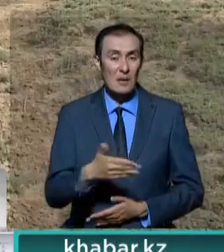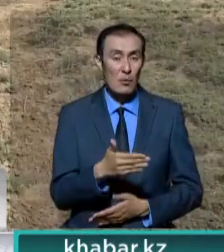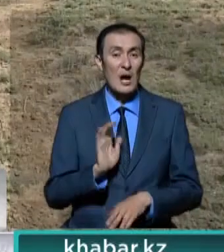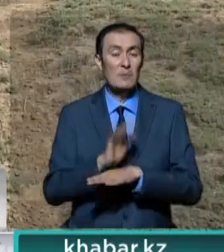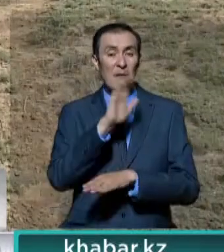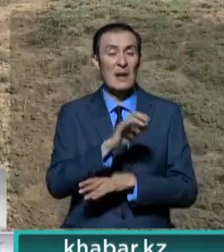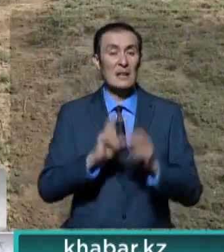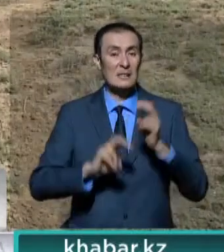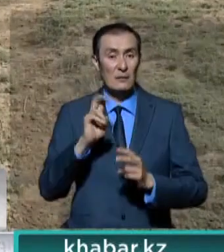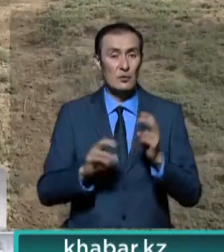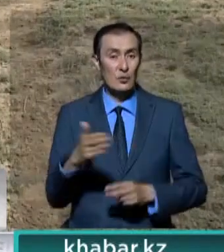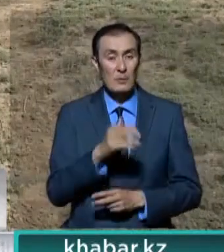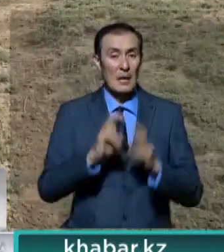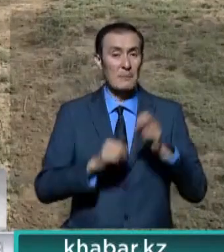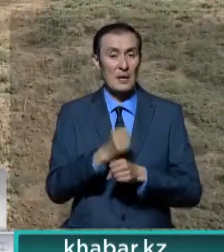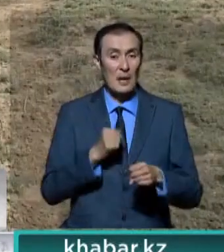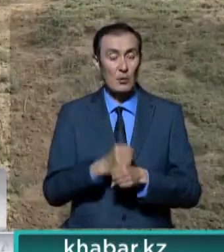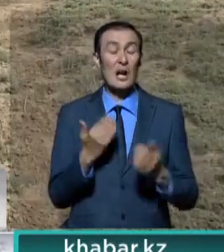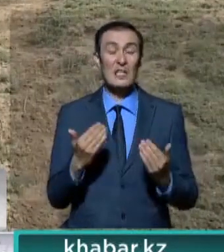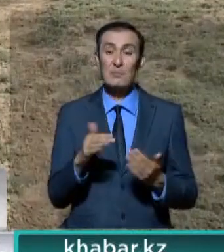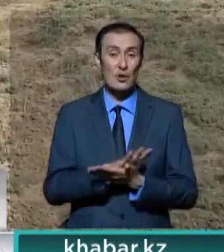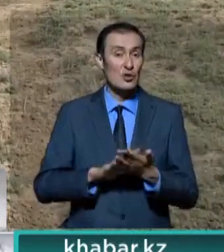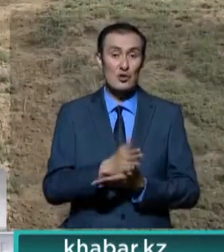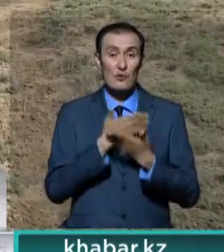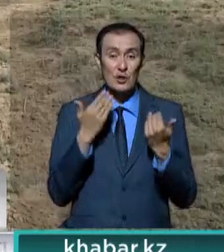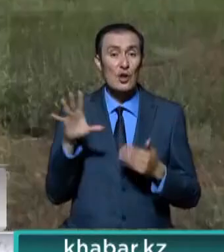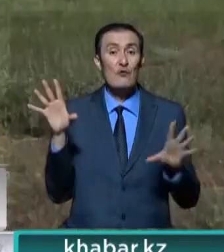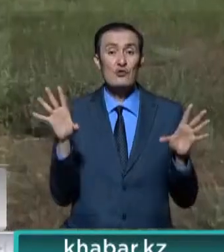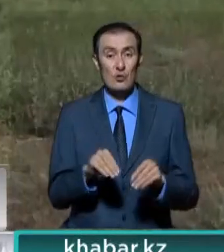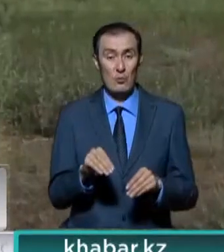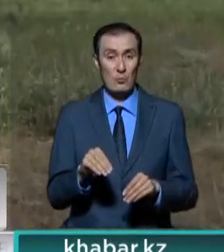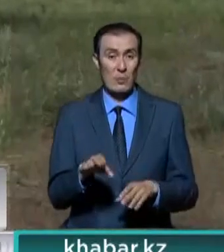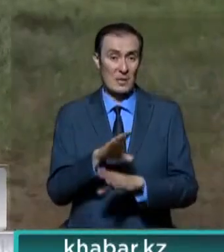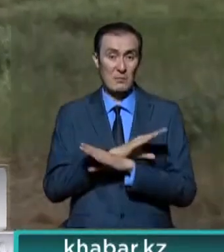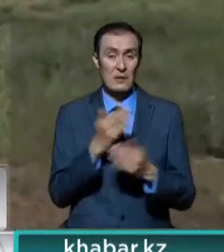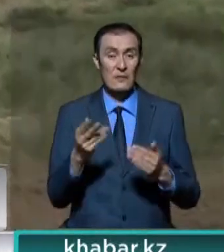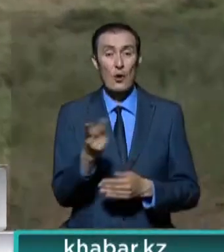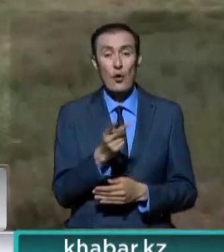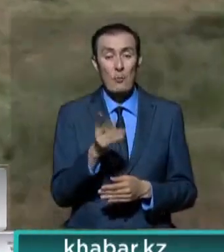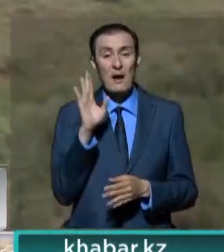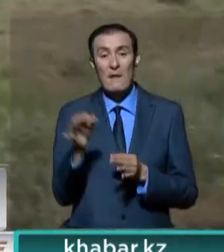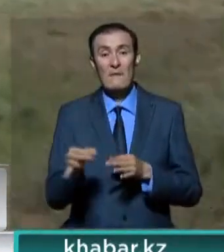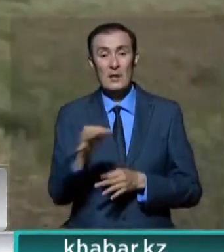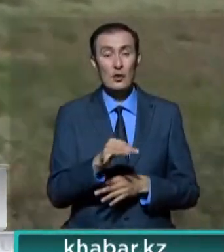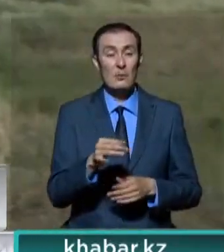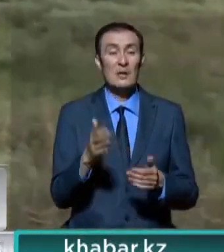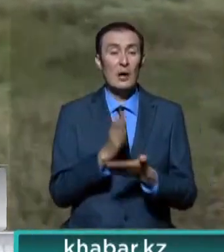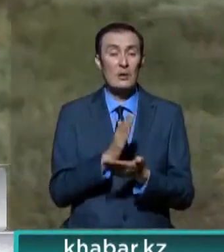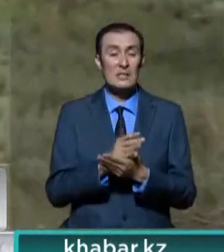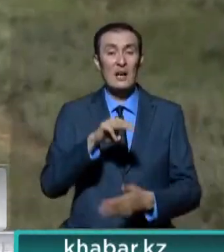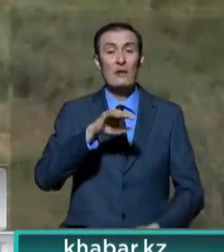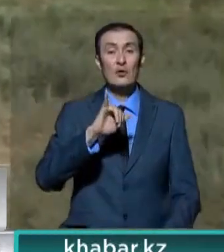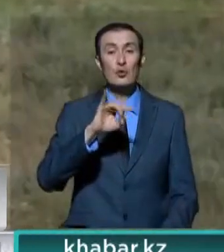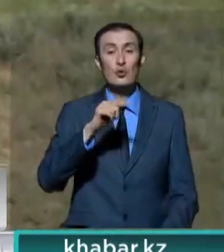Продукцию отправляли на заводы на переработку. А сейчас ничего, все погибает. Оба водоема находятся в Тургайских степях. Жарколь в составе